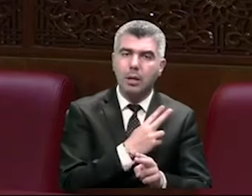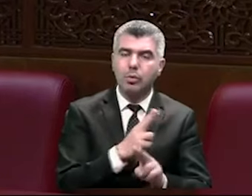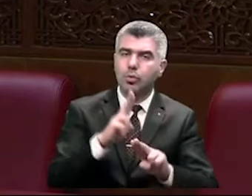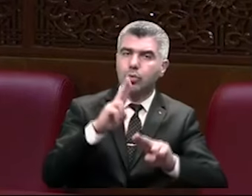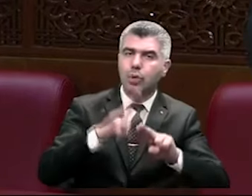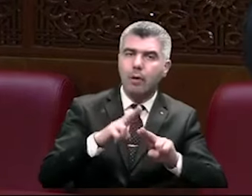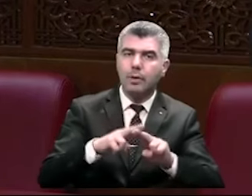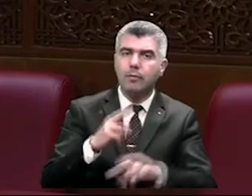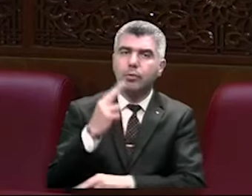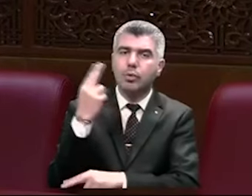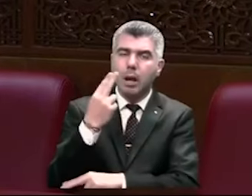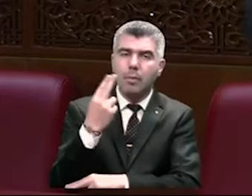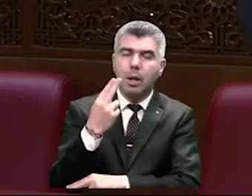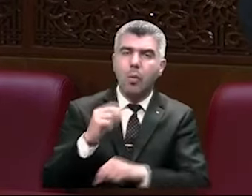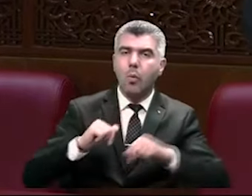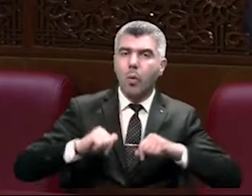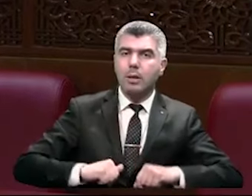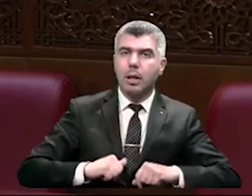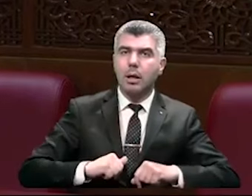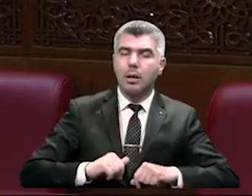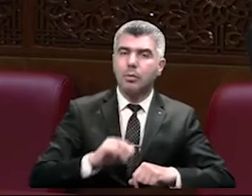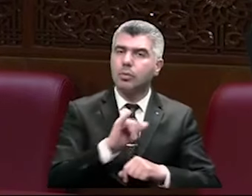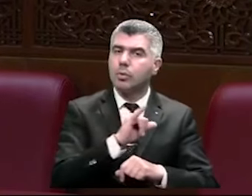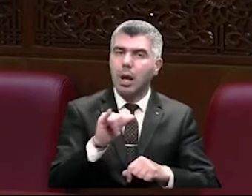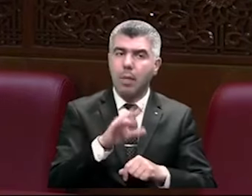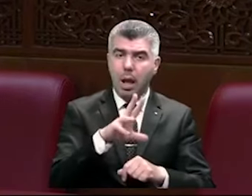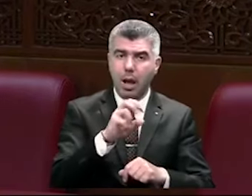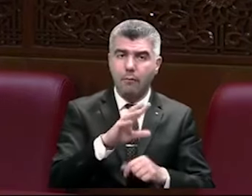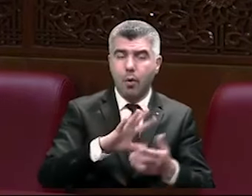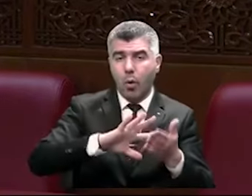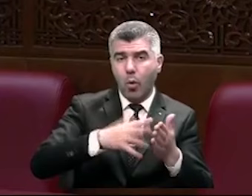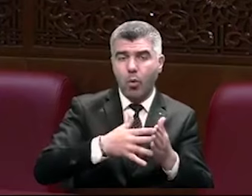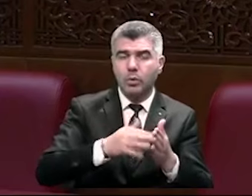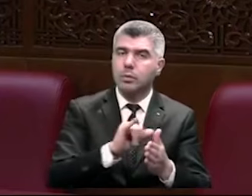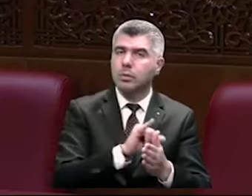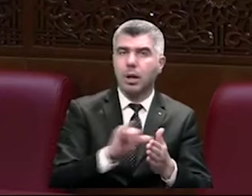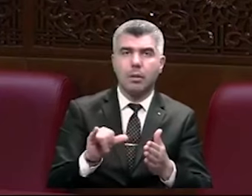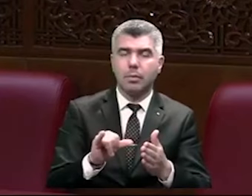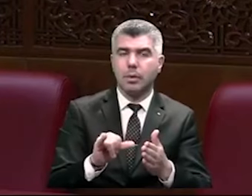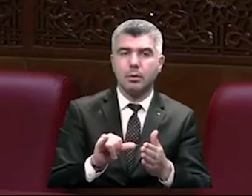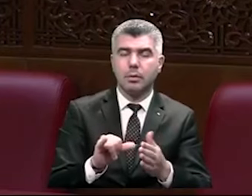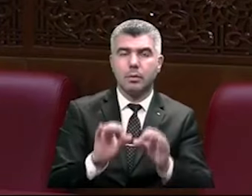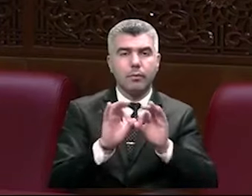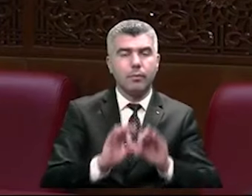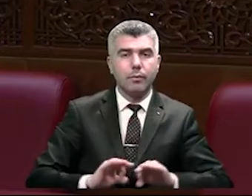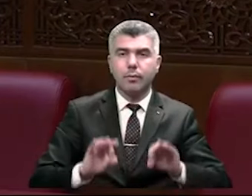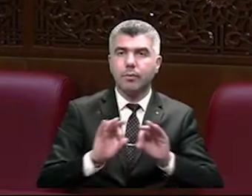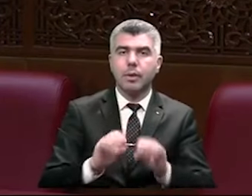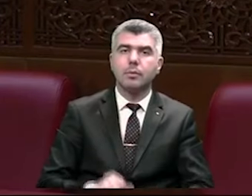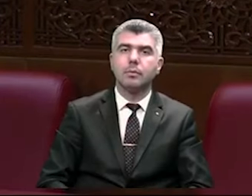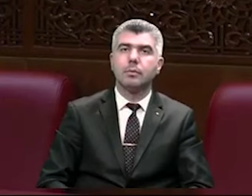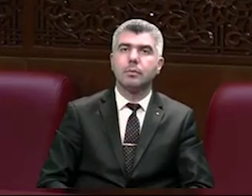العمداء الوزراه ما مختصين كلشي الاختصاص ديالي انا شخصيا ماشي ماشي في هذ الميادين